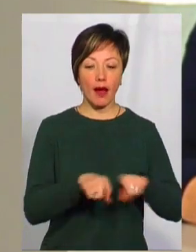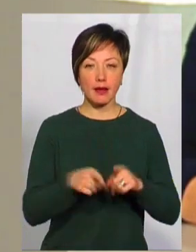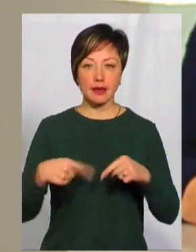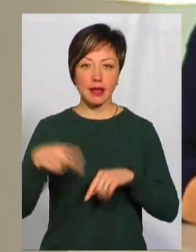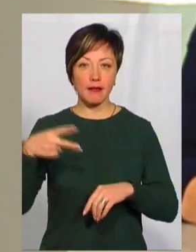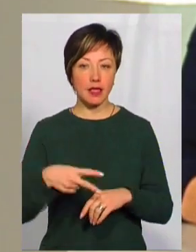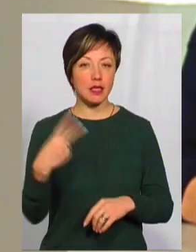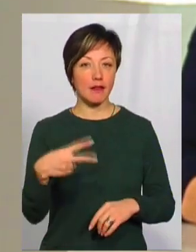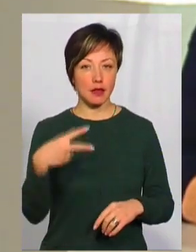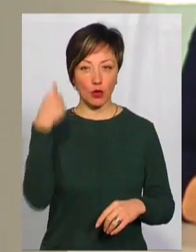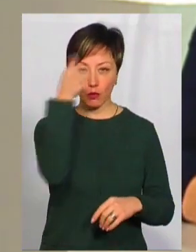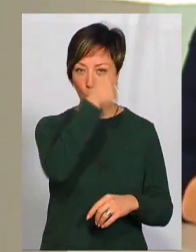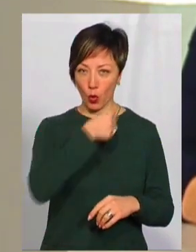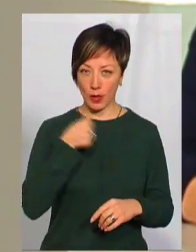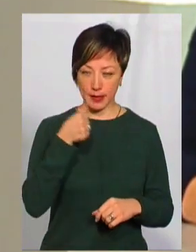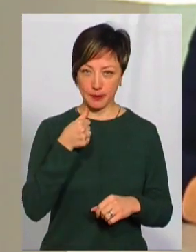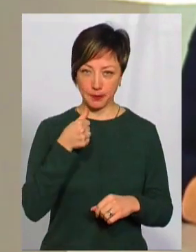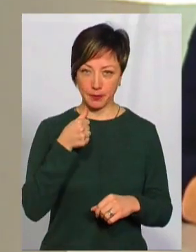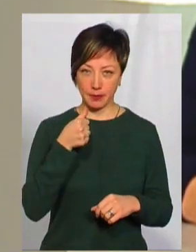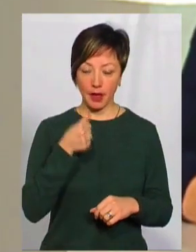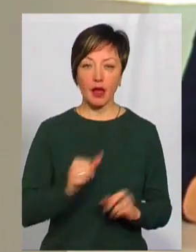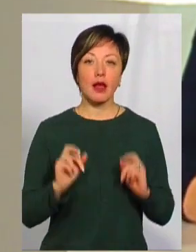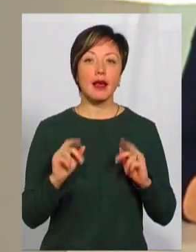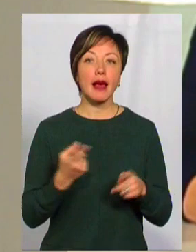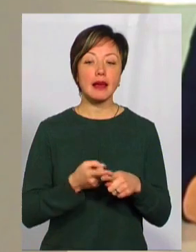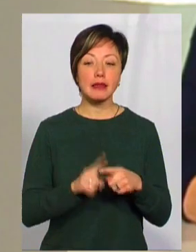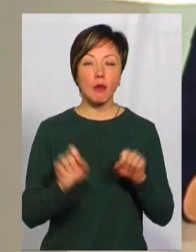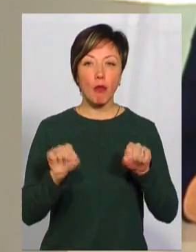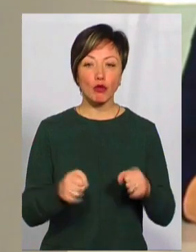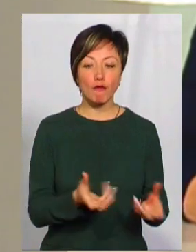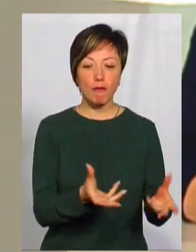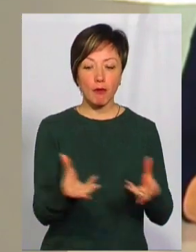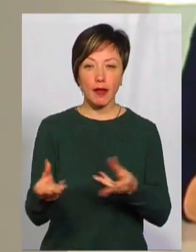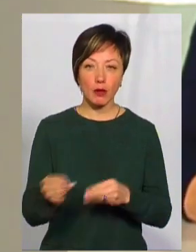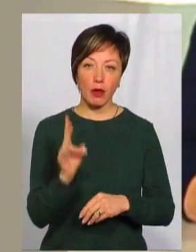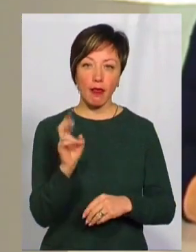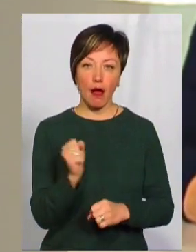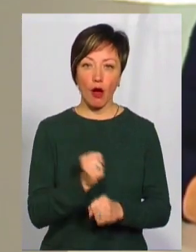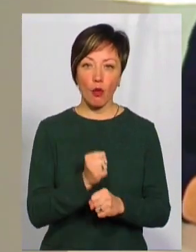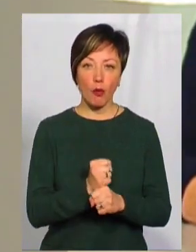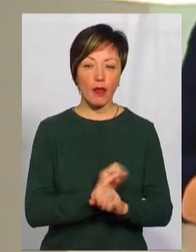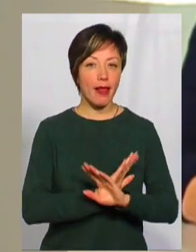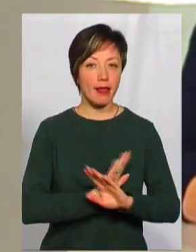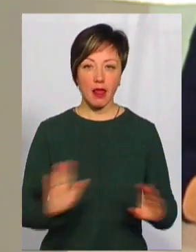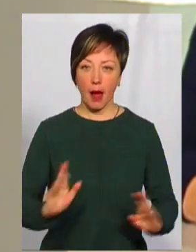у 2020 році. Як це може вплинути на роботу